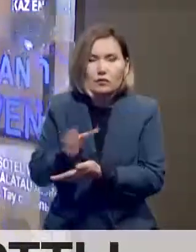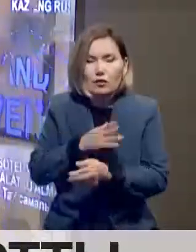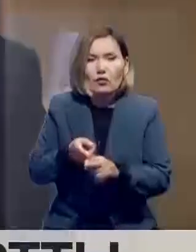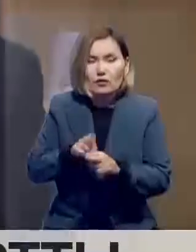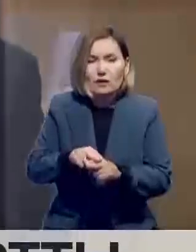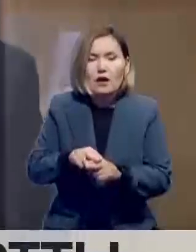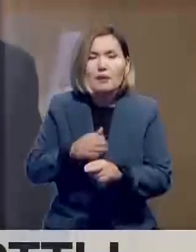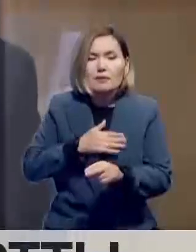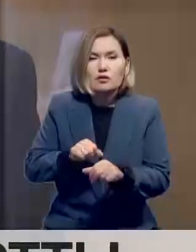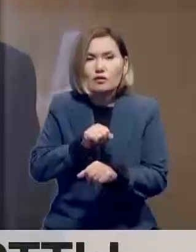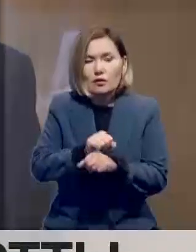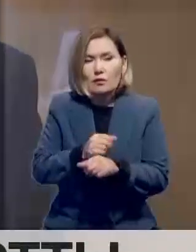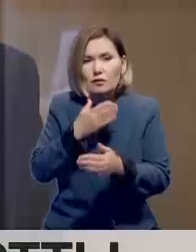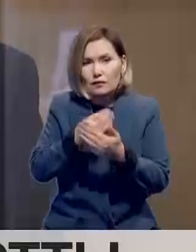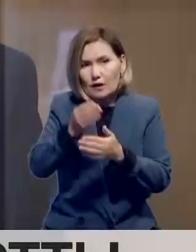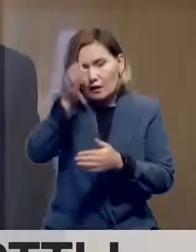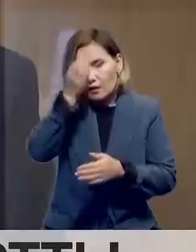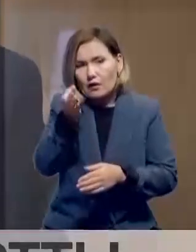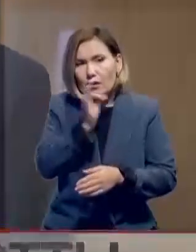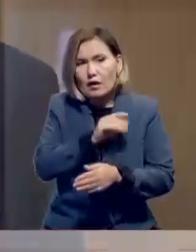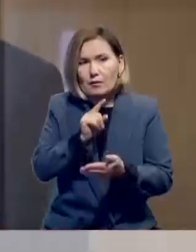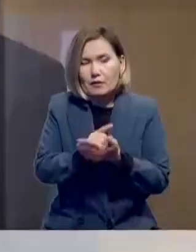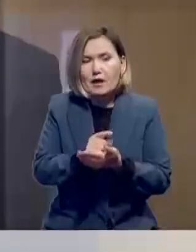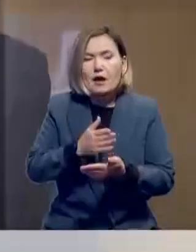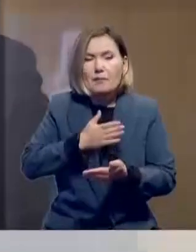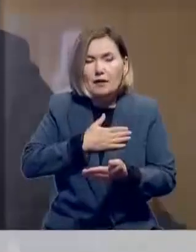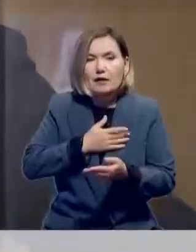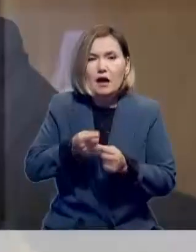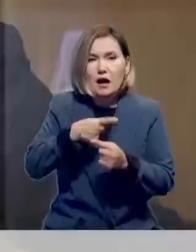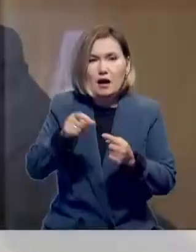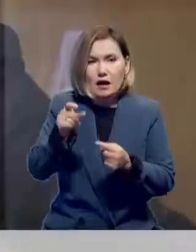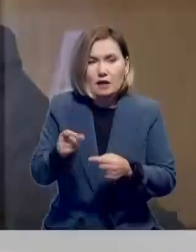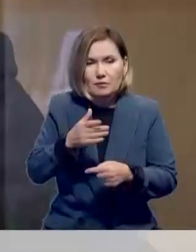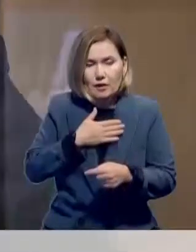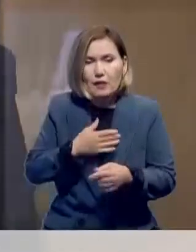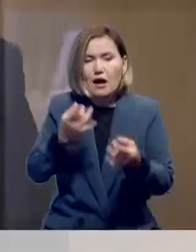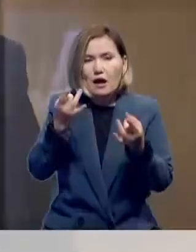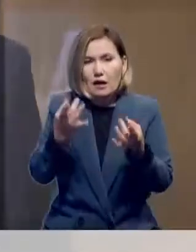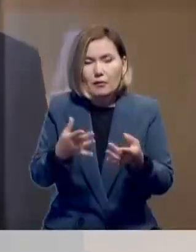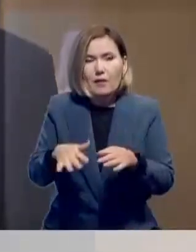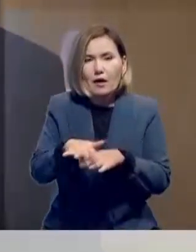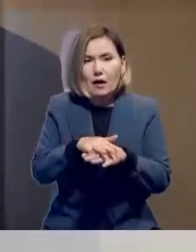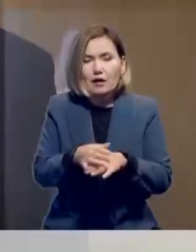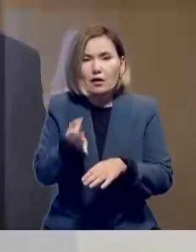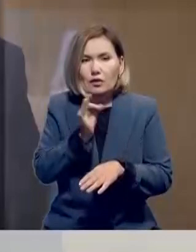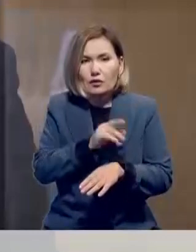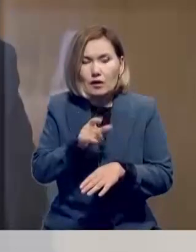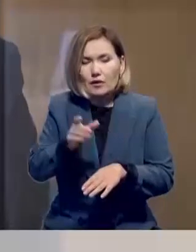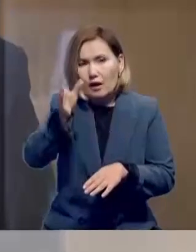жоямыз. Менің тұтынушым кім? Кәсіпкермін ғой. Менің тұтынушым мен қарапайым халық. Ал